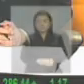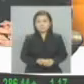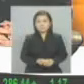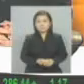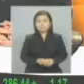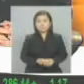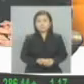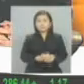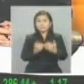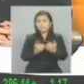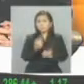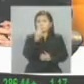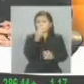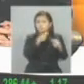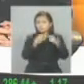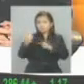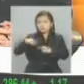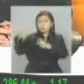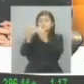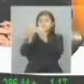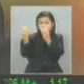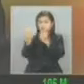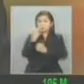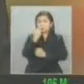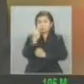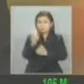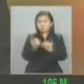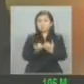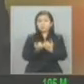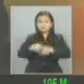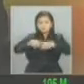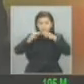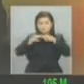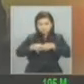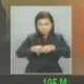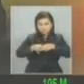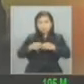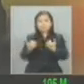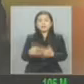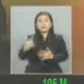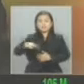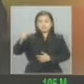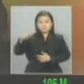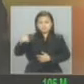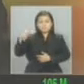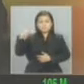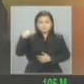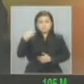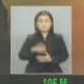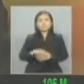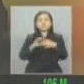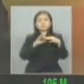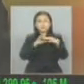ในช่วงนี้เราจะไปกันที่ศาลรัฐธรรมนูญนะคะซึ่งล่าสุดนั้นมีคำวินิจฉัยออกมาแล้วจากตุลาการศาลรัฐธรรมนูญในเรื่อง